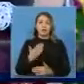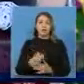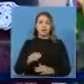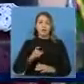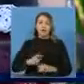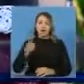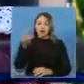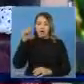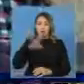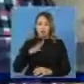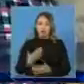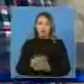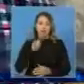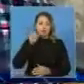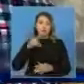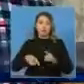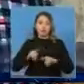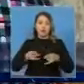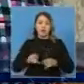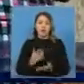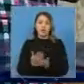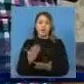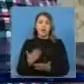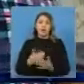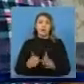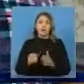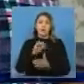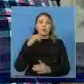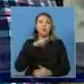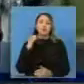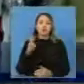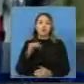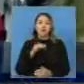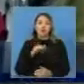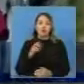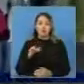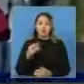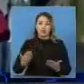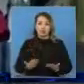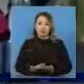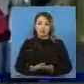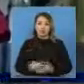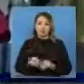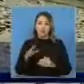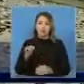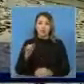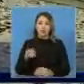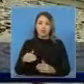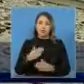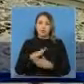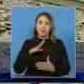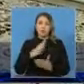халық жауының қызы атанып, жастайынан туған жерден жырақта жүрді. Орынбор облысының Ақбұлақ ауданында тұратын нағашысы Ерғалидің қолында